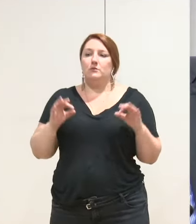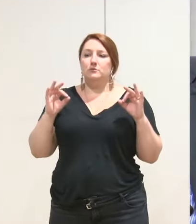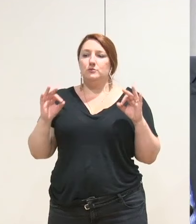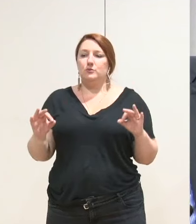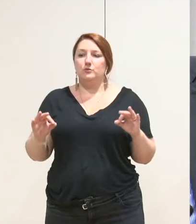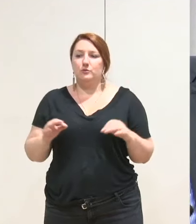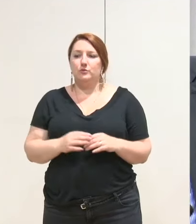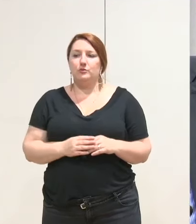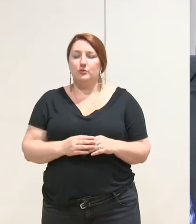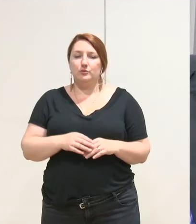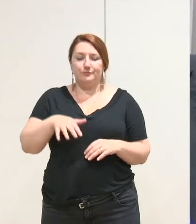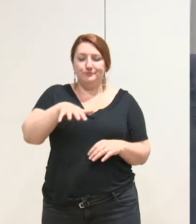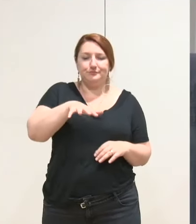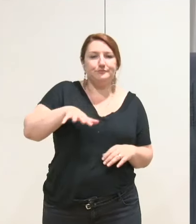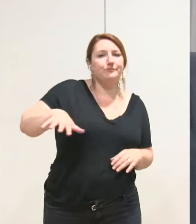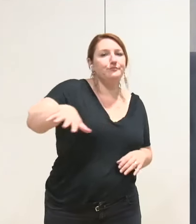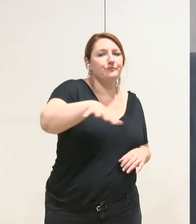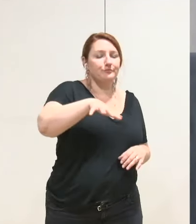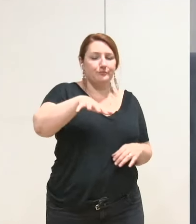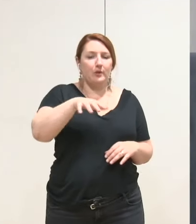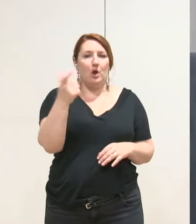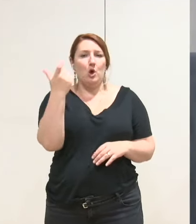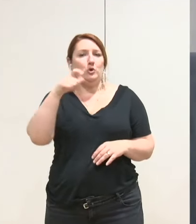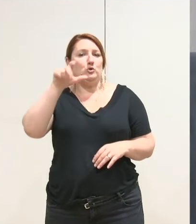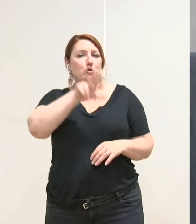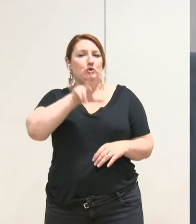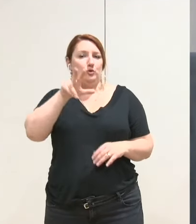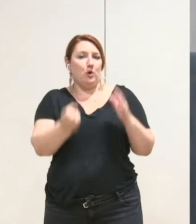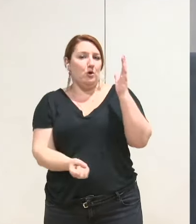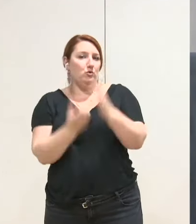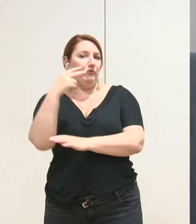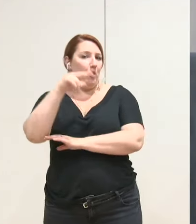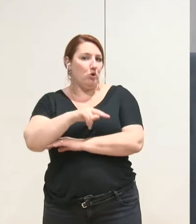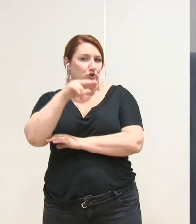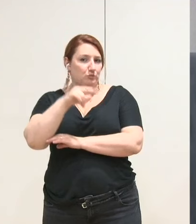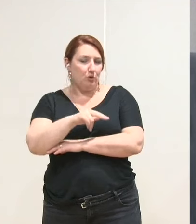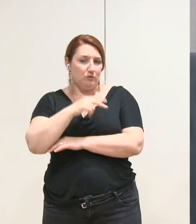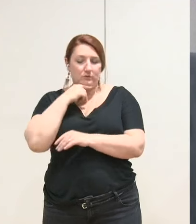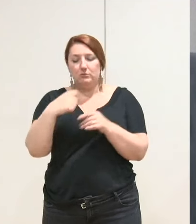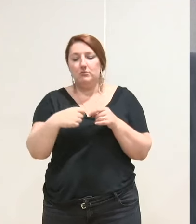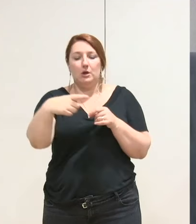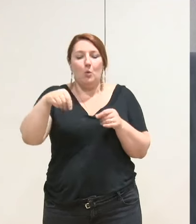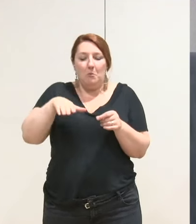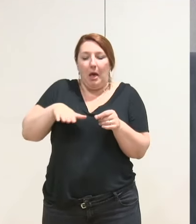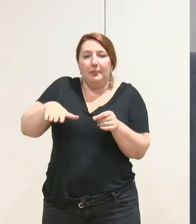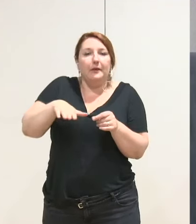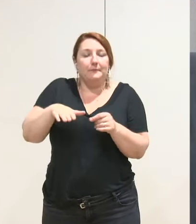sur cette îo 233 nouveaux logements sur donc sur une partie de l'îo